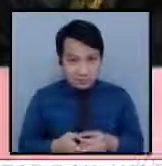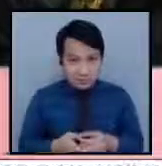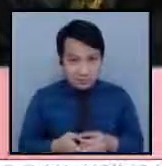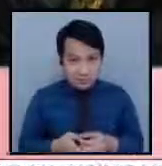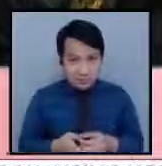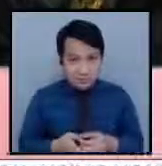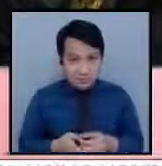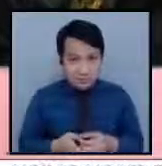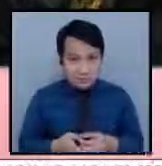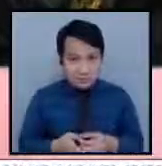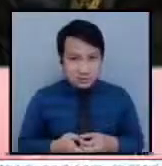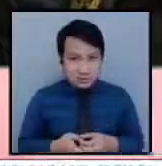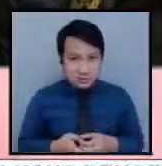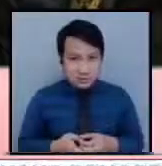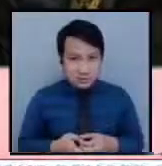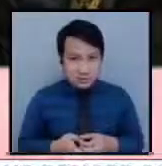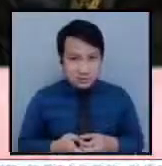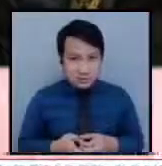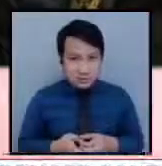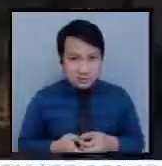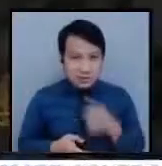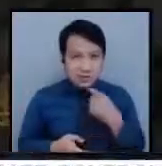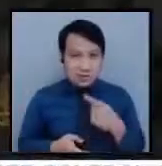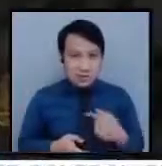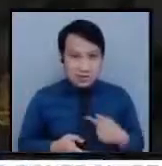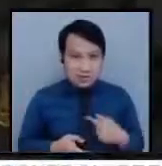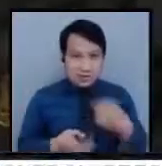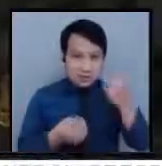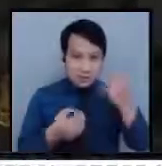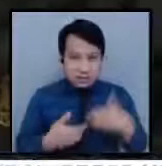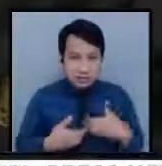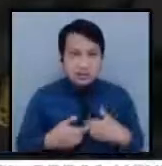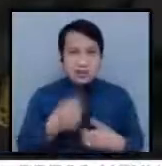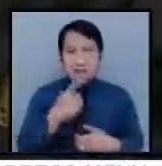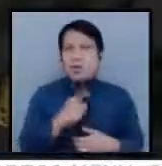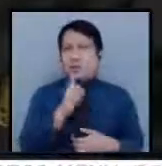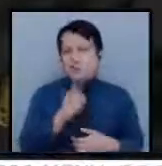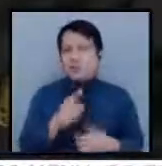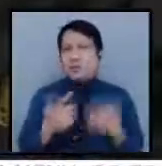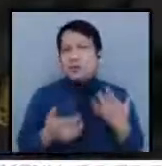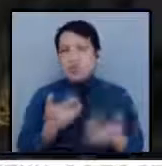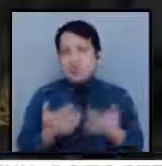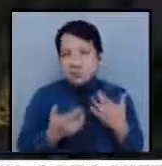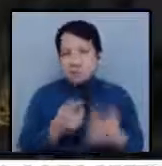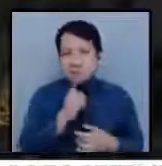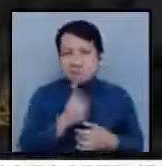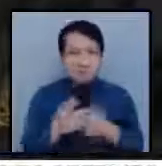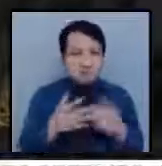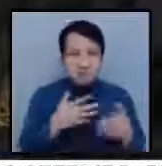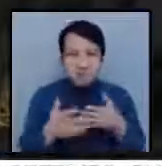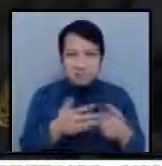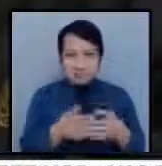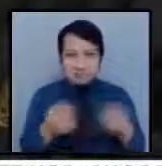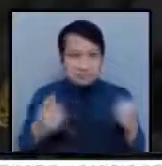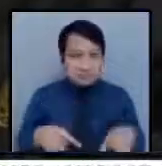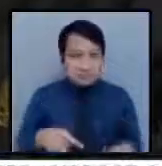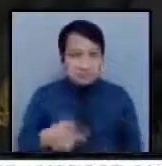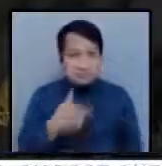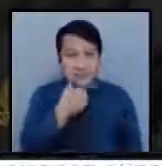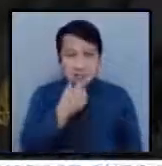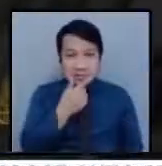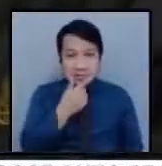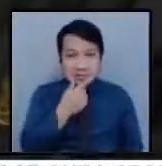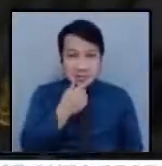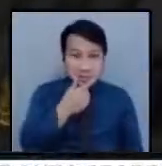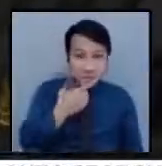Hindi po, actually po, yung mga ginagawa po kasi namin ngayon, nag-e-enjoy lang po kami sa mga bagay na ginagawa po namin. At syempre po, magkailangan din mo namin mag-focus